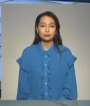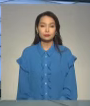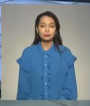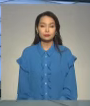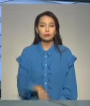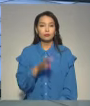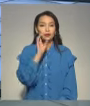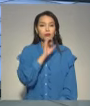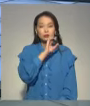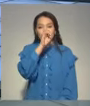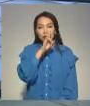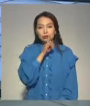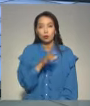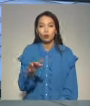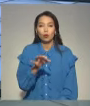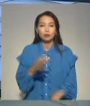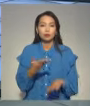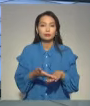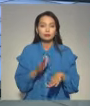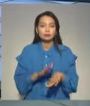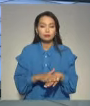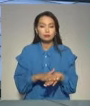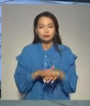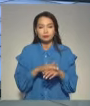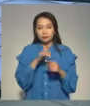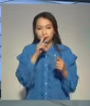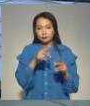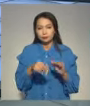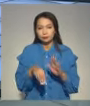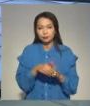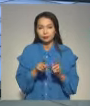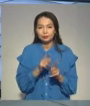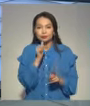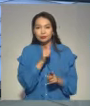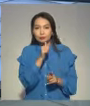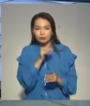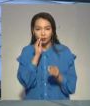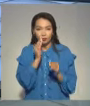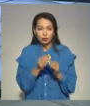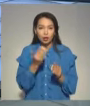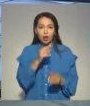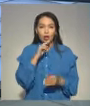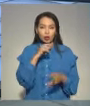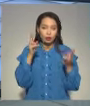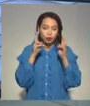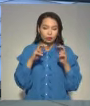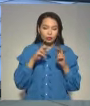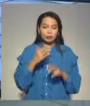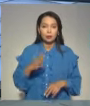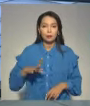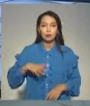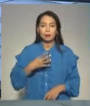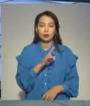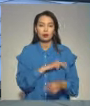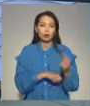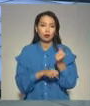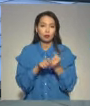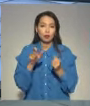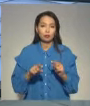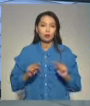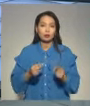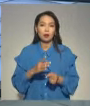Ал солтүстік Қазақстан облысында ауыр сыбайлас жемқорлық қылмысты жасыр деген күдікпен экономикалық тергеу қызметінің бұрынғы қызметкері ұсталды.